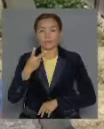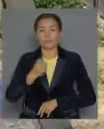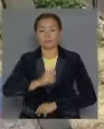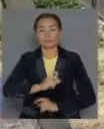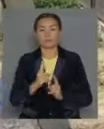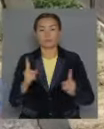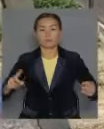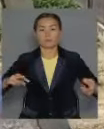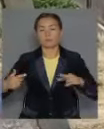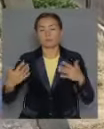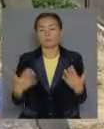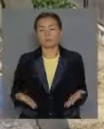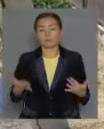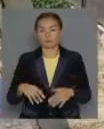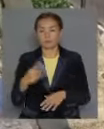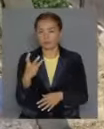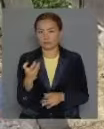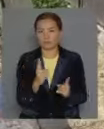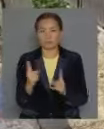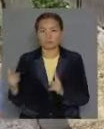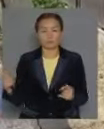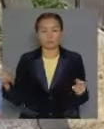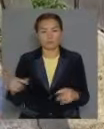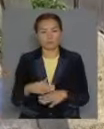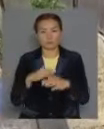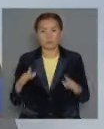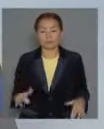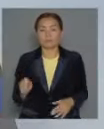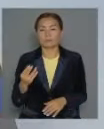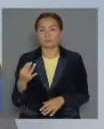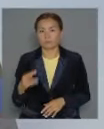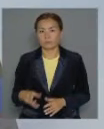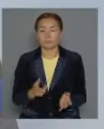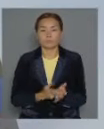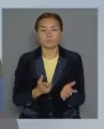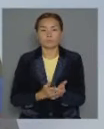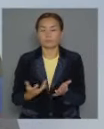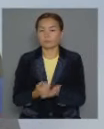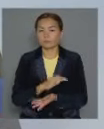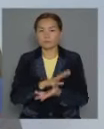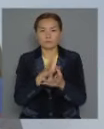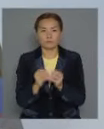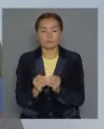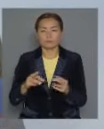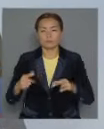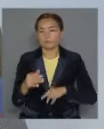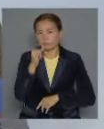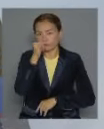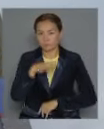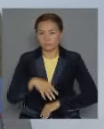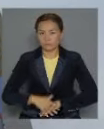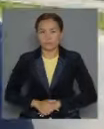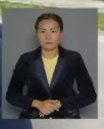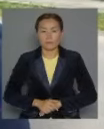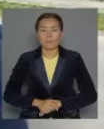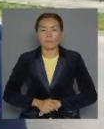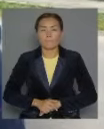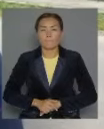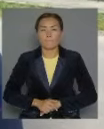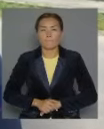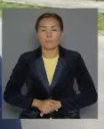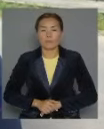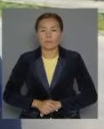тіреуші ауыстырылды. Қалған 300 бағаның талапқа сай еместігін әкімдік дәлелдей алмағанның кесірінен алмастырылмай қалыпты. Қазіргі